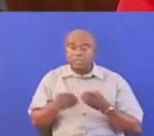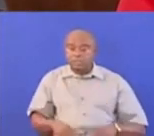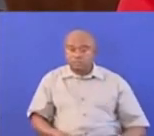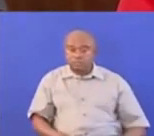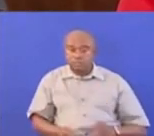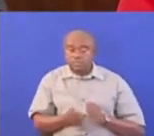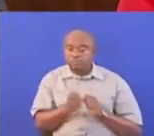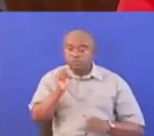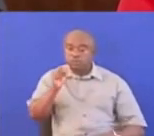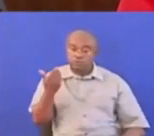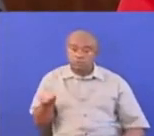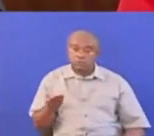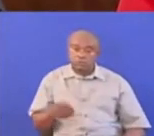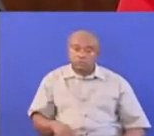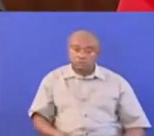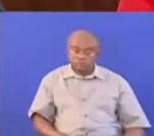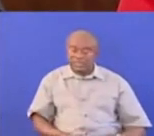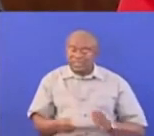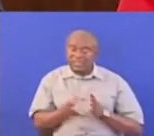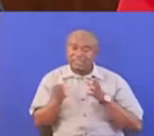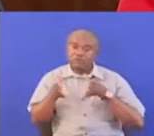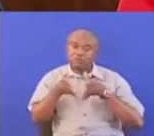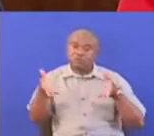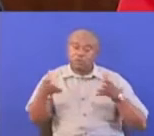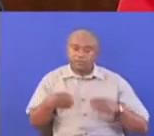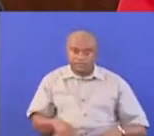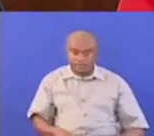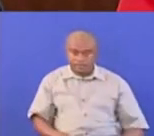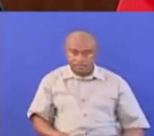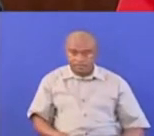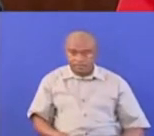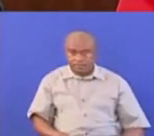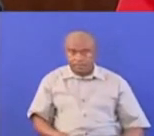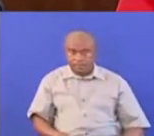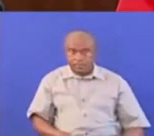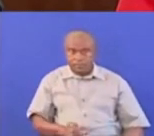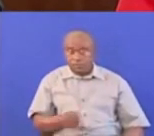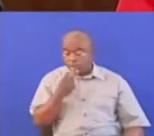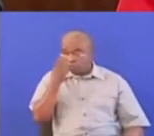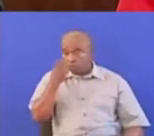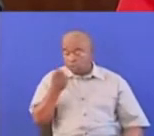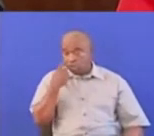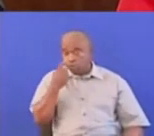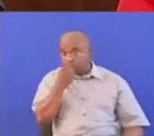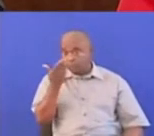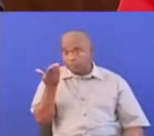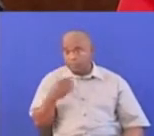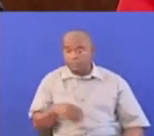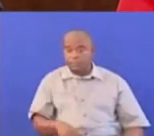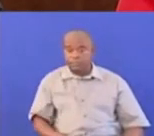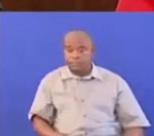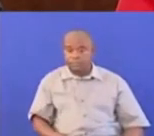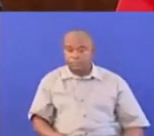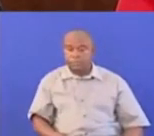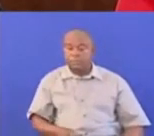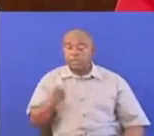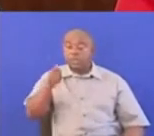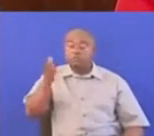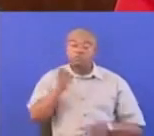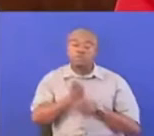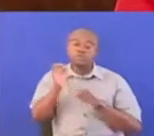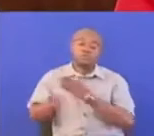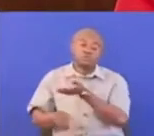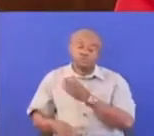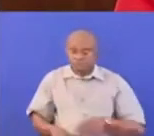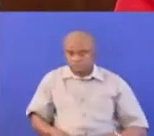na jambo dogo lakini kulikuwa na athari kubwa. Lakini wewe mwenyewe uliliona kwa jicho lako na ukatufanya wote tulione. Mheshimiwa Spika, nakupongeza sana kwa kazi